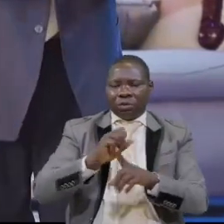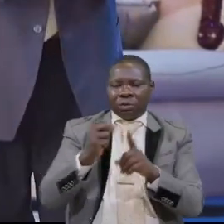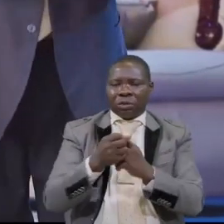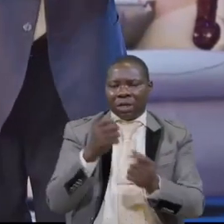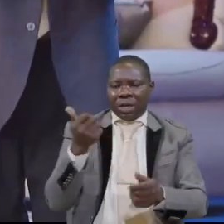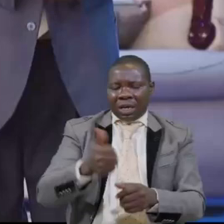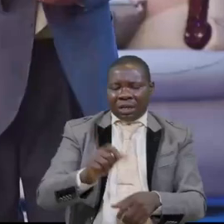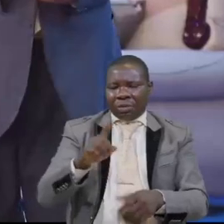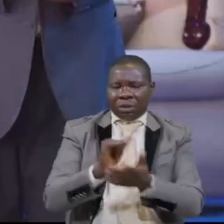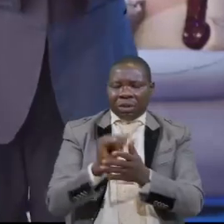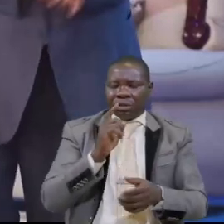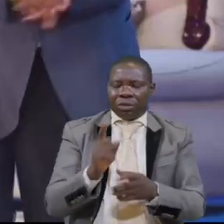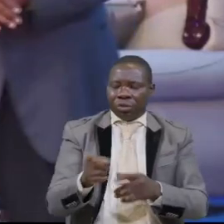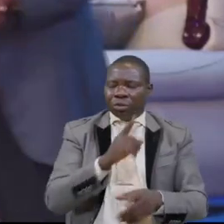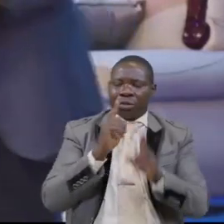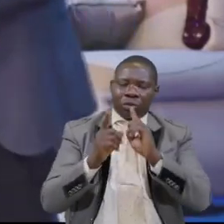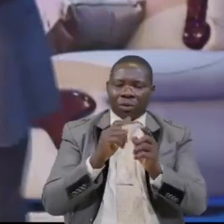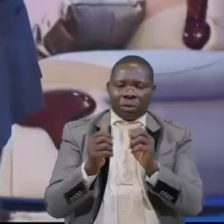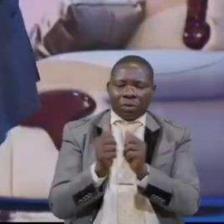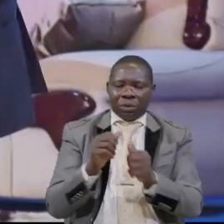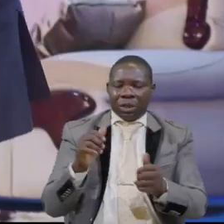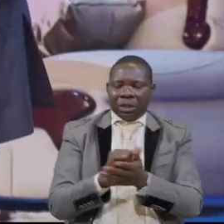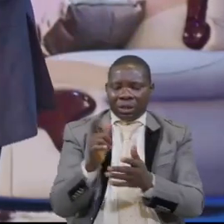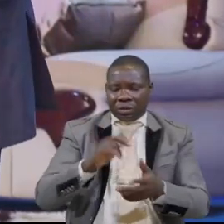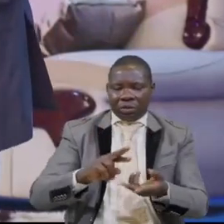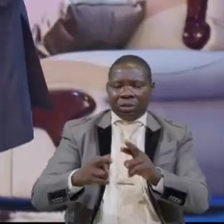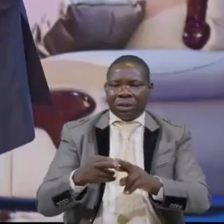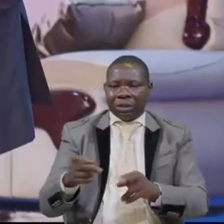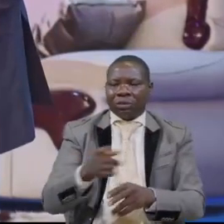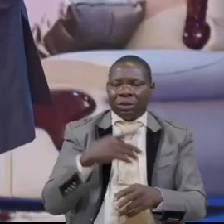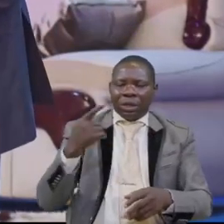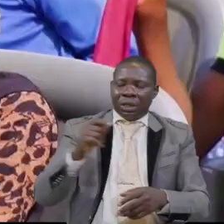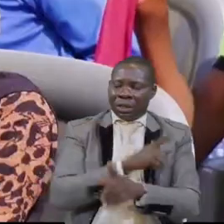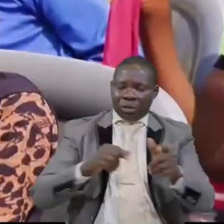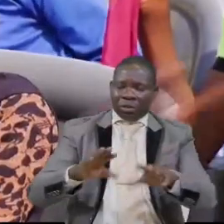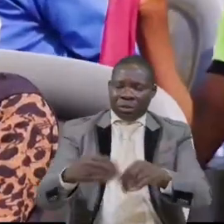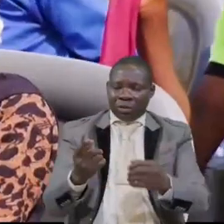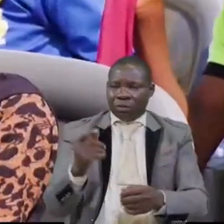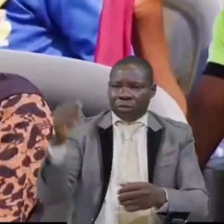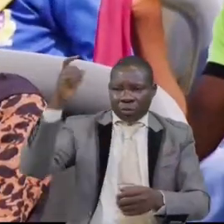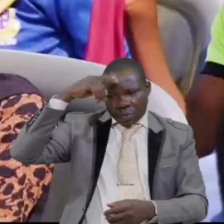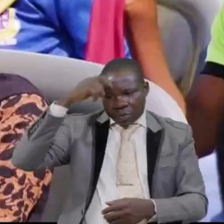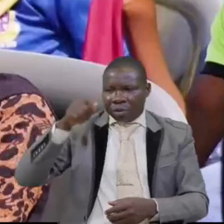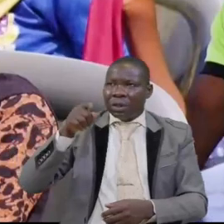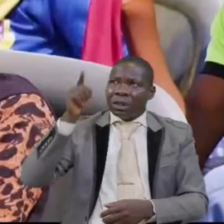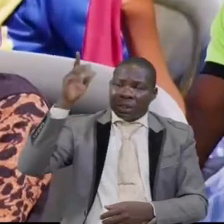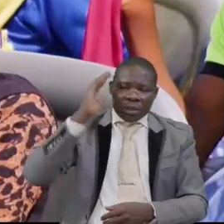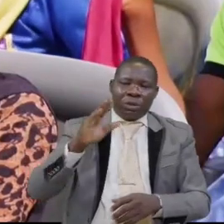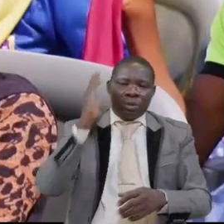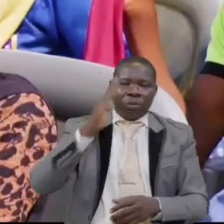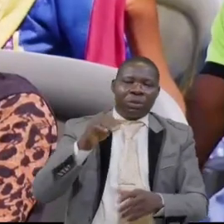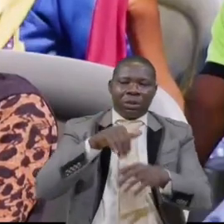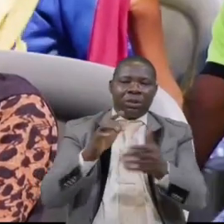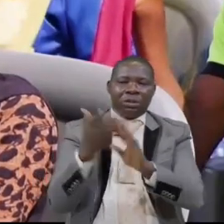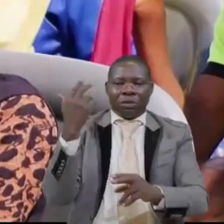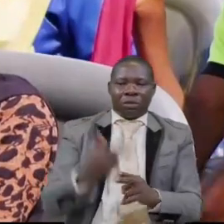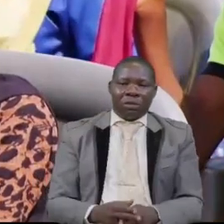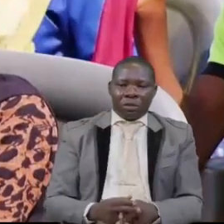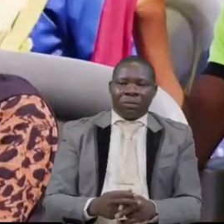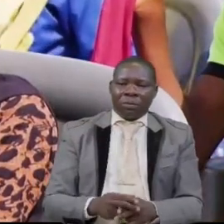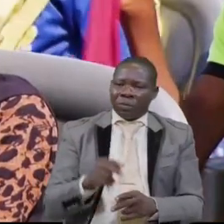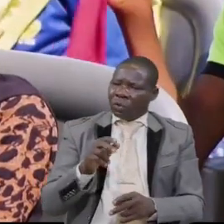interagissait Dieu te donne la sagesse il le fera j'ai dit il le fera voyez les pâes